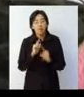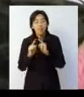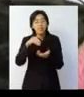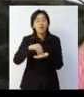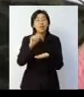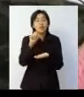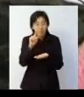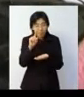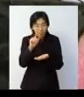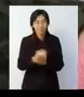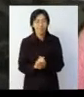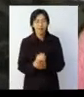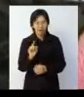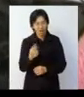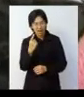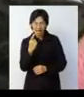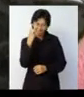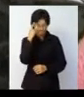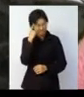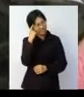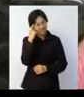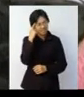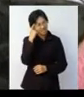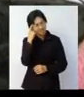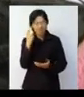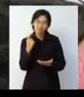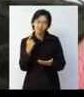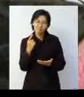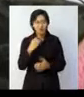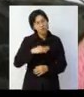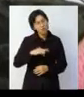มาชิกศูนย์ใหม่ก็ตอนแรกก็